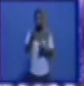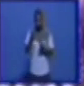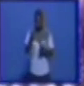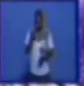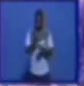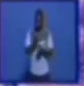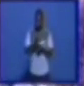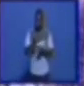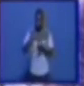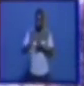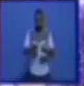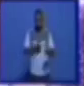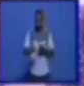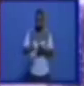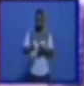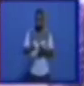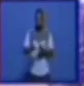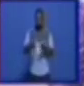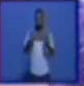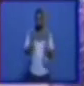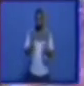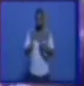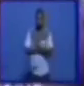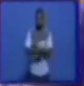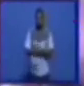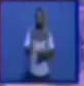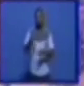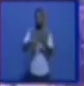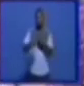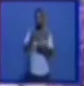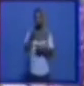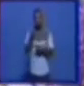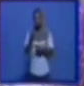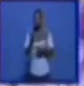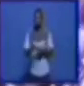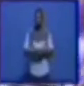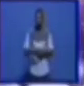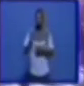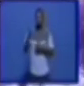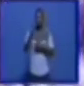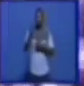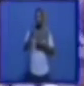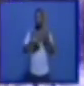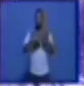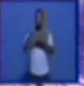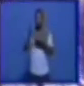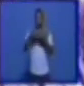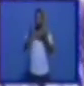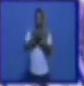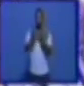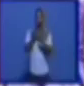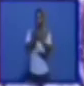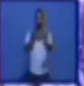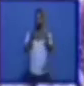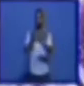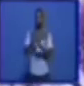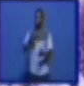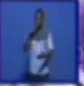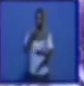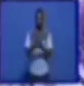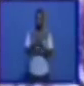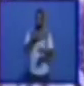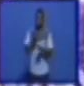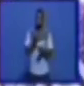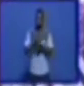avons donnés. Et actuellement, quand il est venu, il a vu sur le terrain les bâtiments qui sont poussés. Donc, comme on l'a dit, le gros œuvre est quasiment achevé. Il